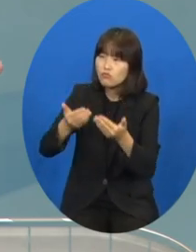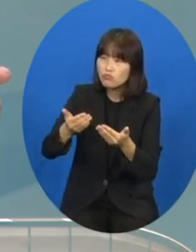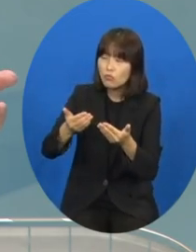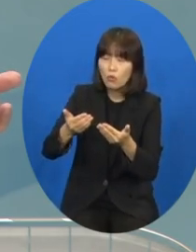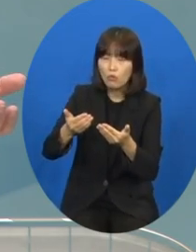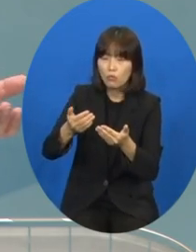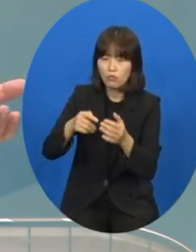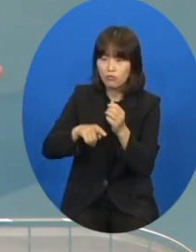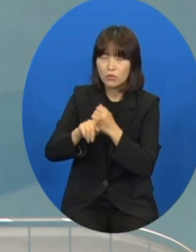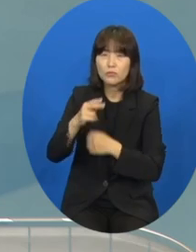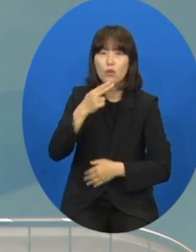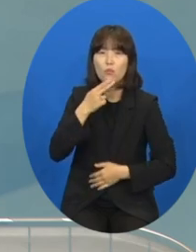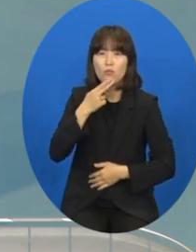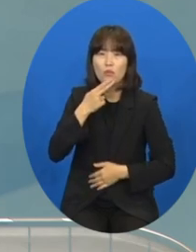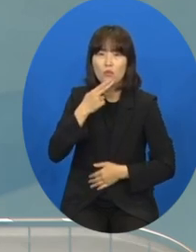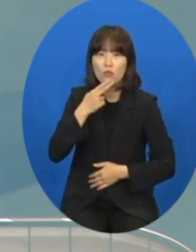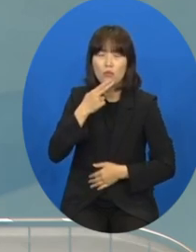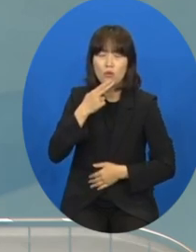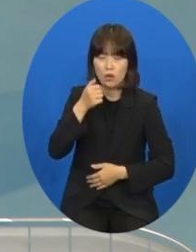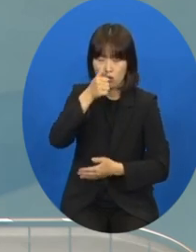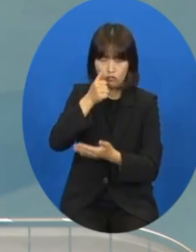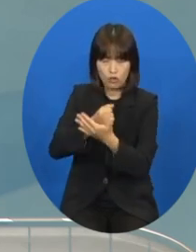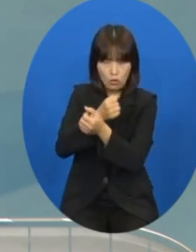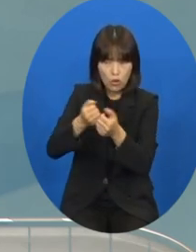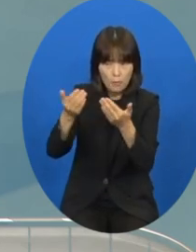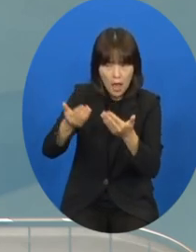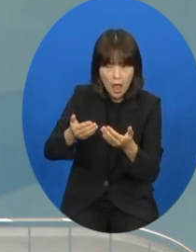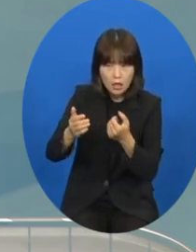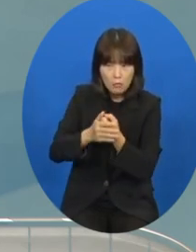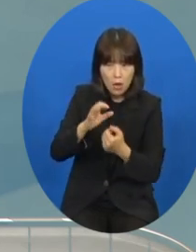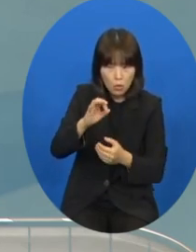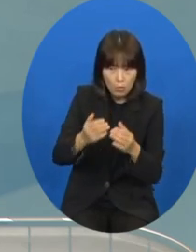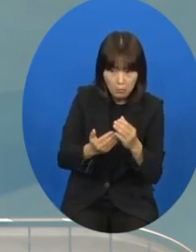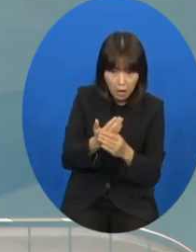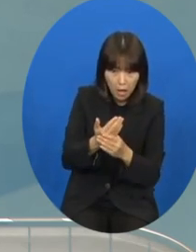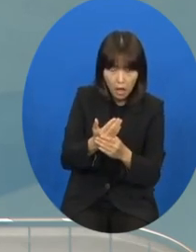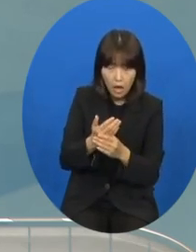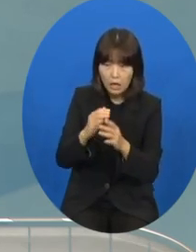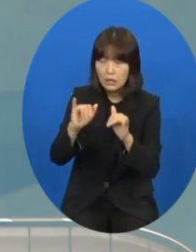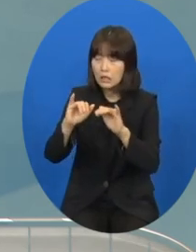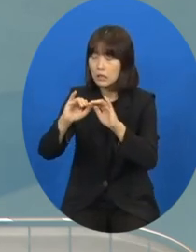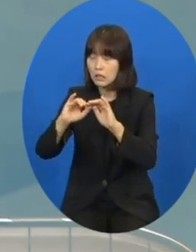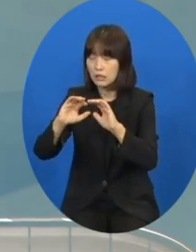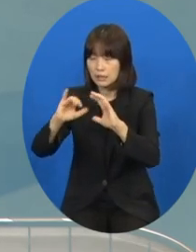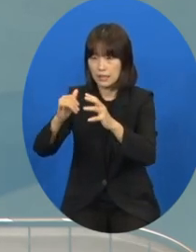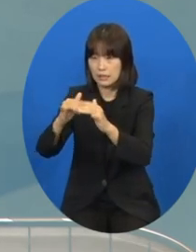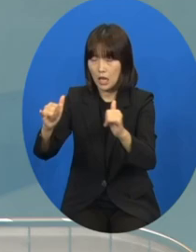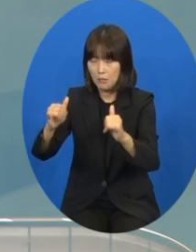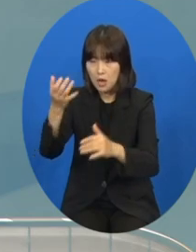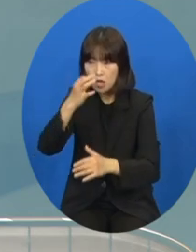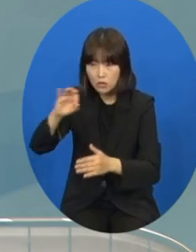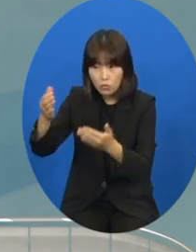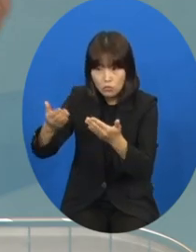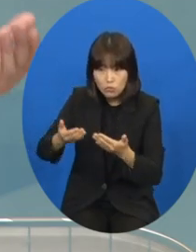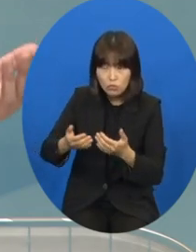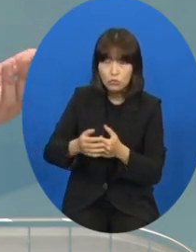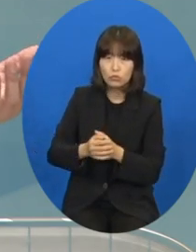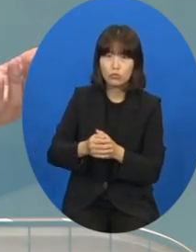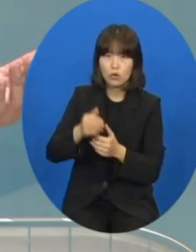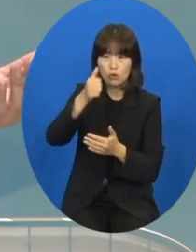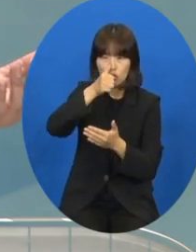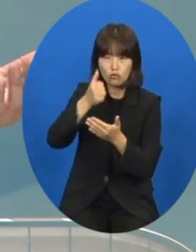속죄함을 받았다고 해서 뭐 돈이 돼요? 세상 사람들이 알아줘요? 속죄함을 받았다고 해서 뭐 세상